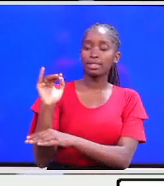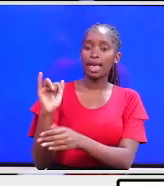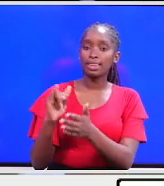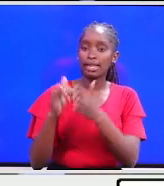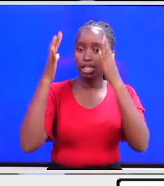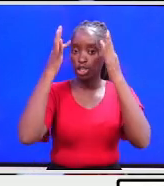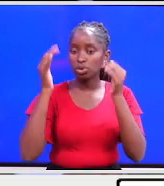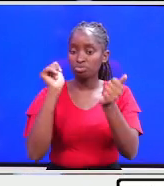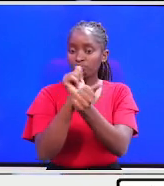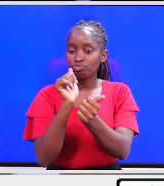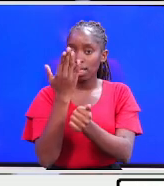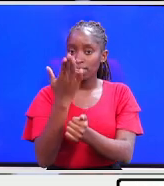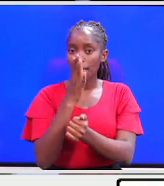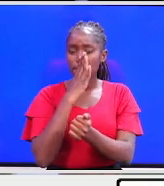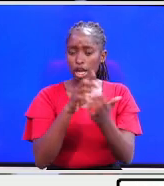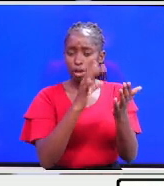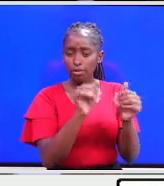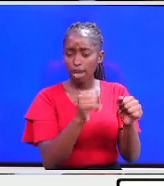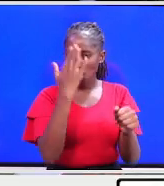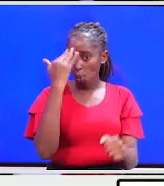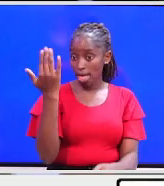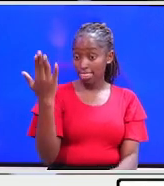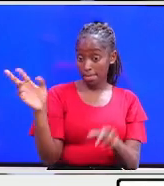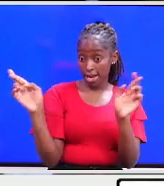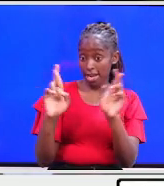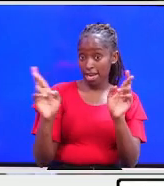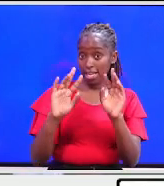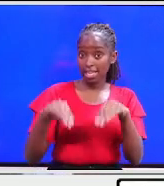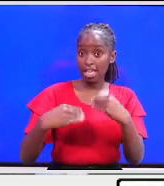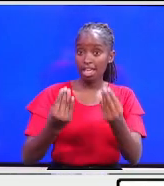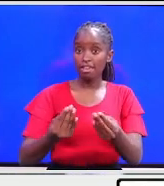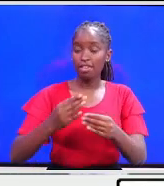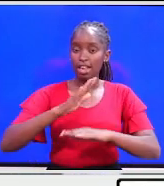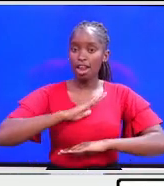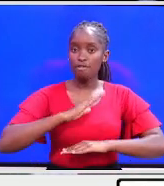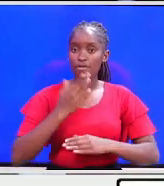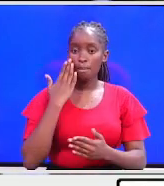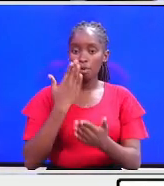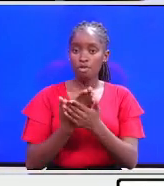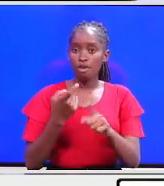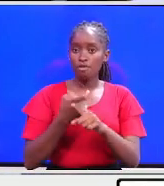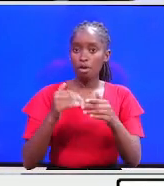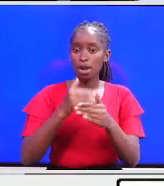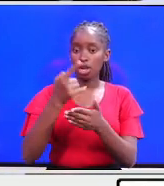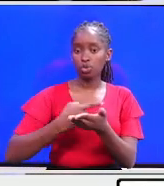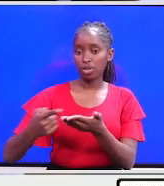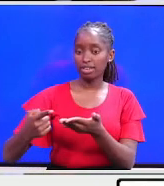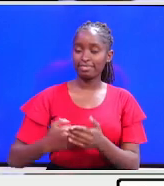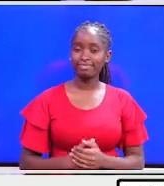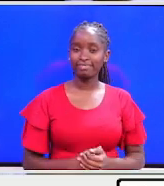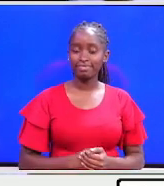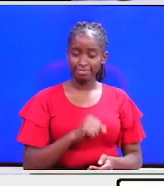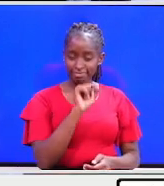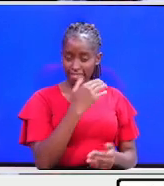kwao iondolewe kwa sababu wao wako tayari kutoa ushahidi wakati wowote kutoka wiki ijayo. Naam, shukrani sana kwa ajili ya